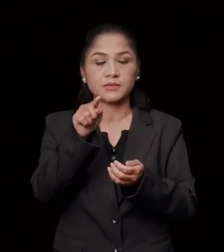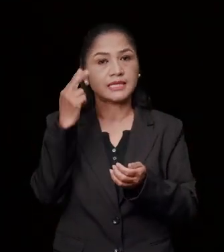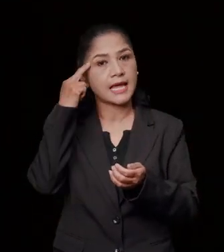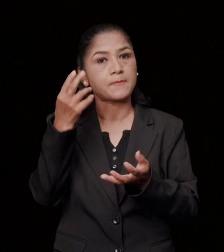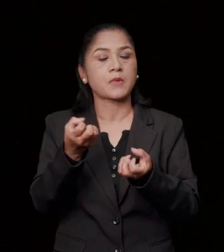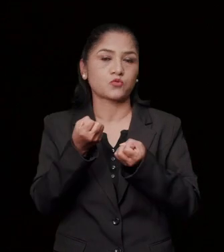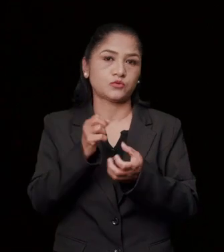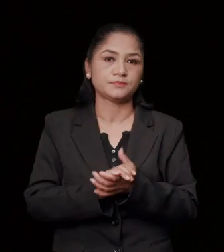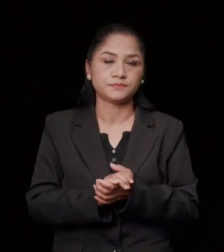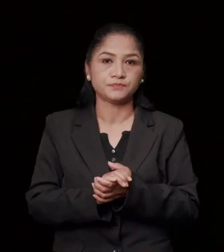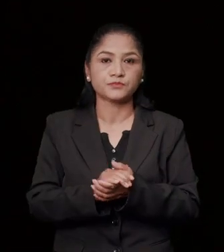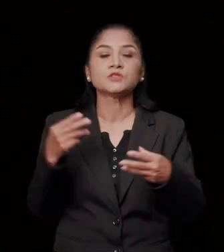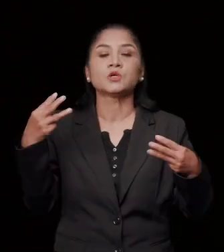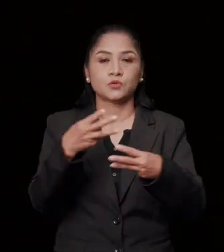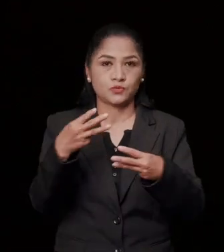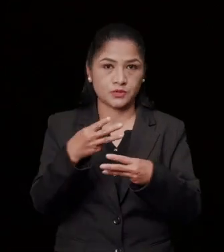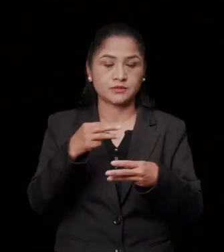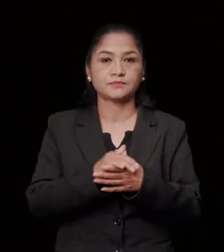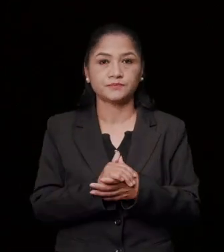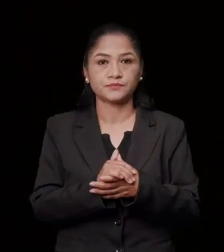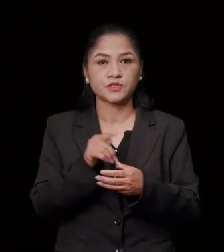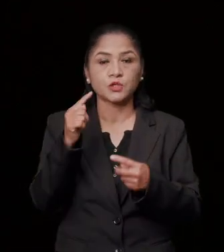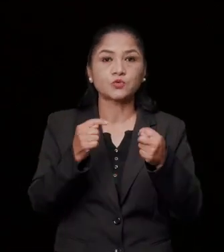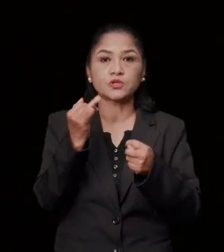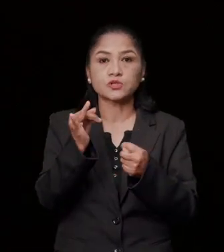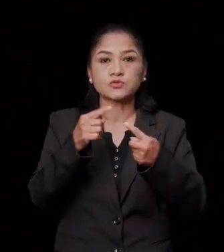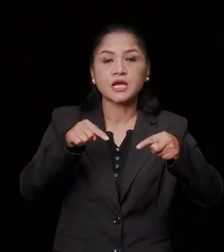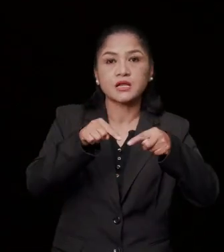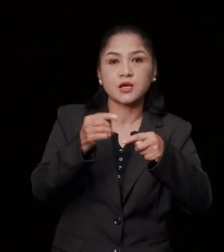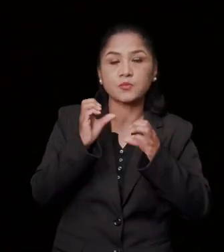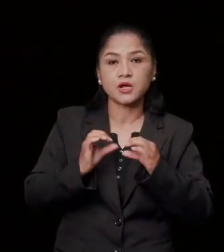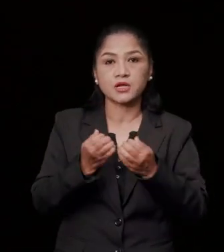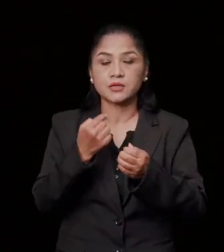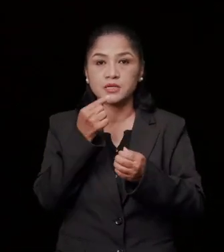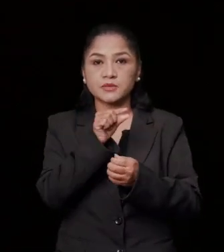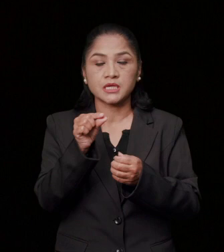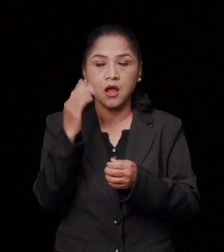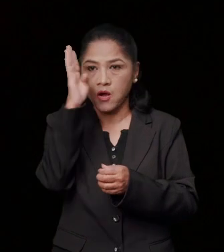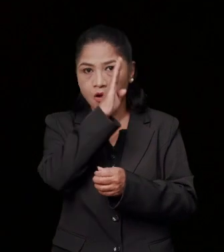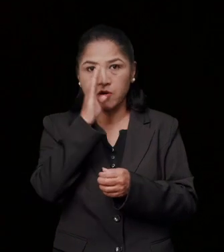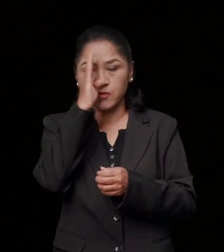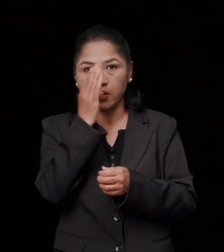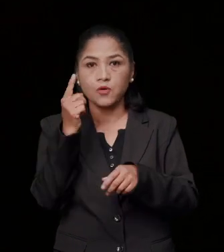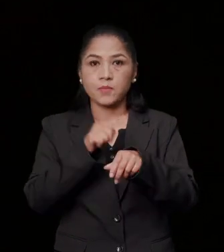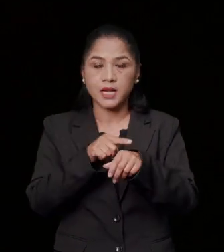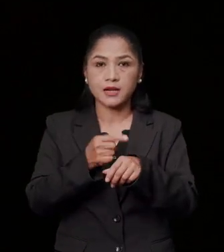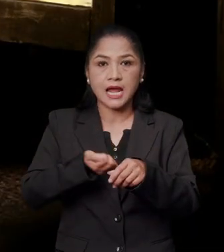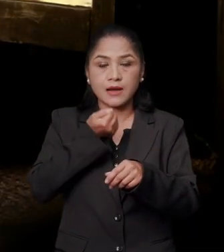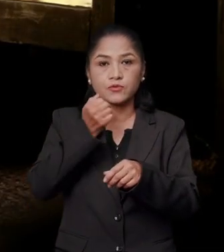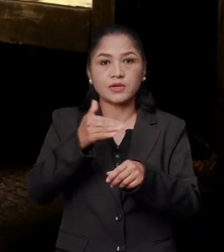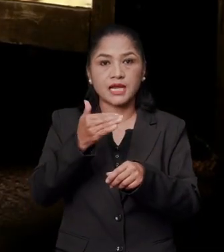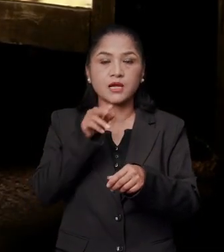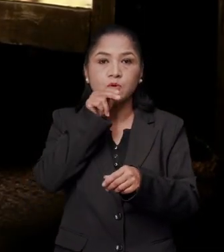कुरा तिमीले थाहा पाउनेछौ। उदाहरणका लागि, कुन शौचालय प्रयोग गर्ने भन्ने बारे उनी अन्योलमा परेको